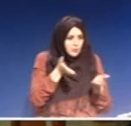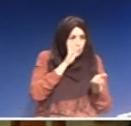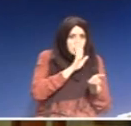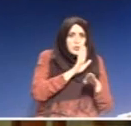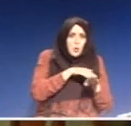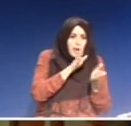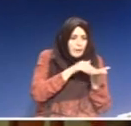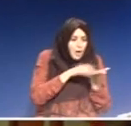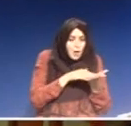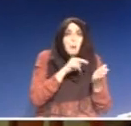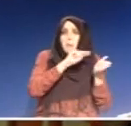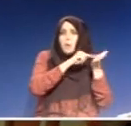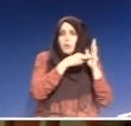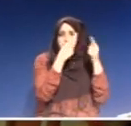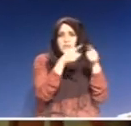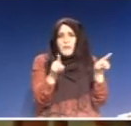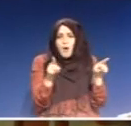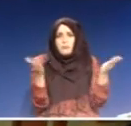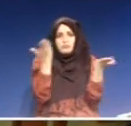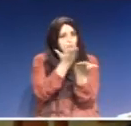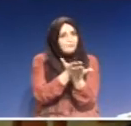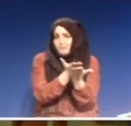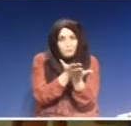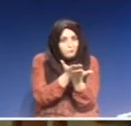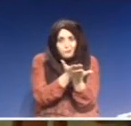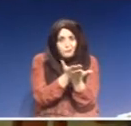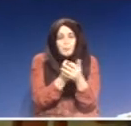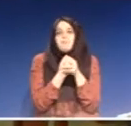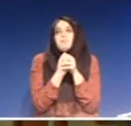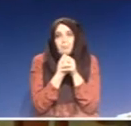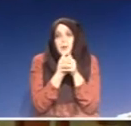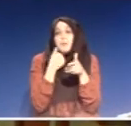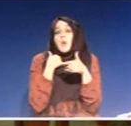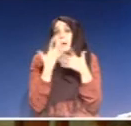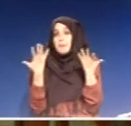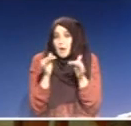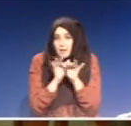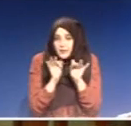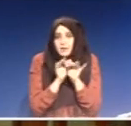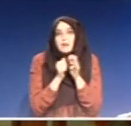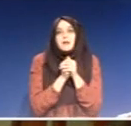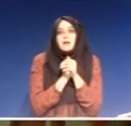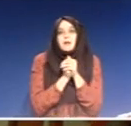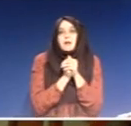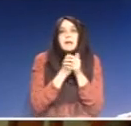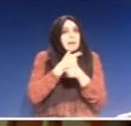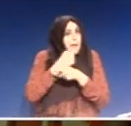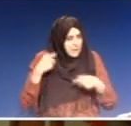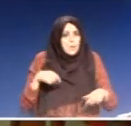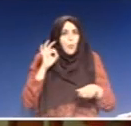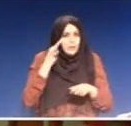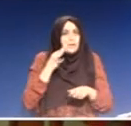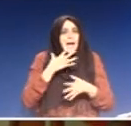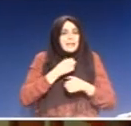كي ندير لهم انا المورسيلمون كي نقسم ندير لهم المورسيلمون ومن بعد هو يجوز ف نيفو دلا بي سي